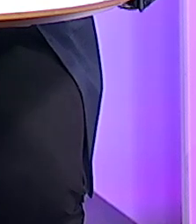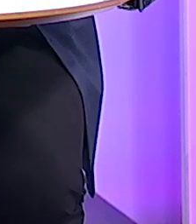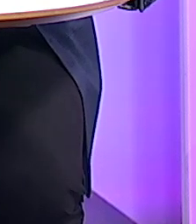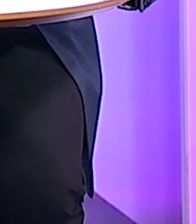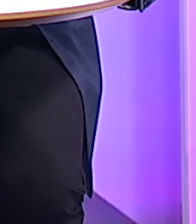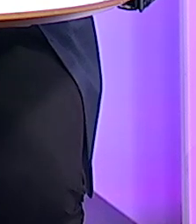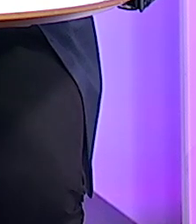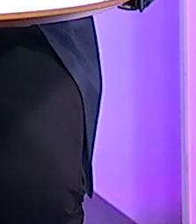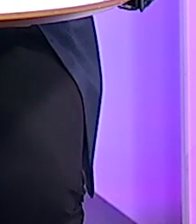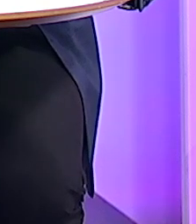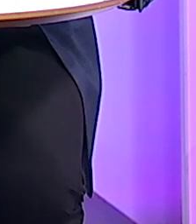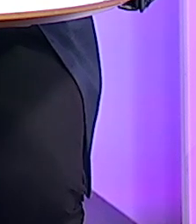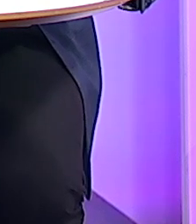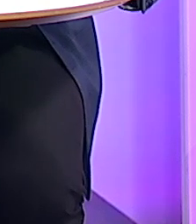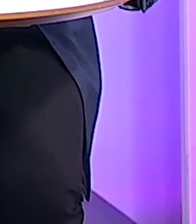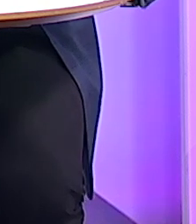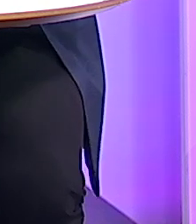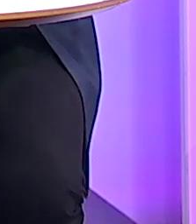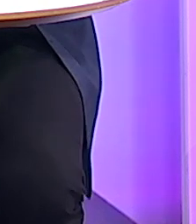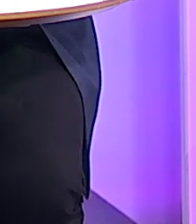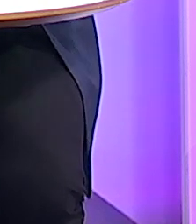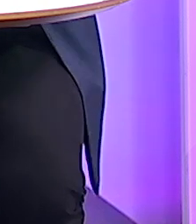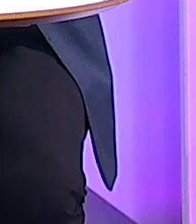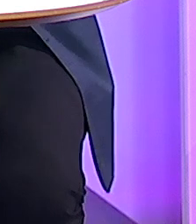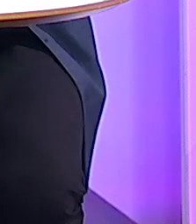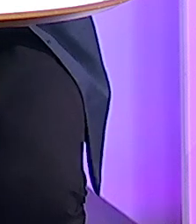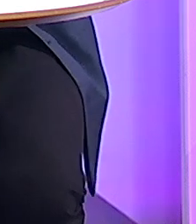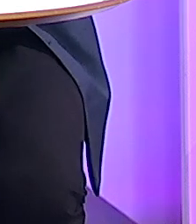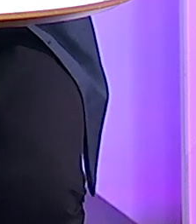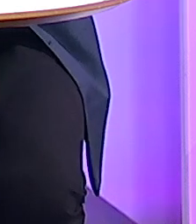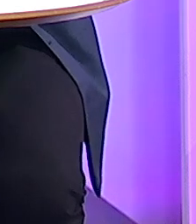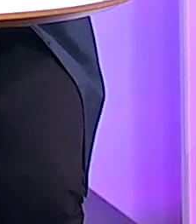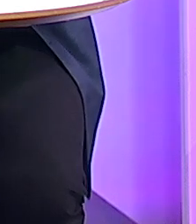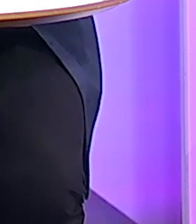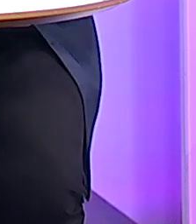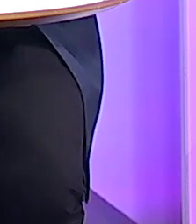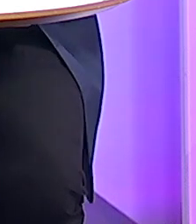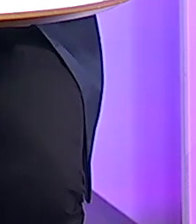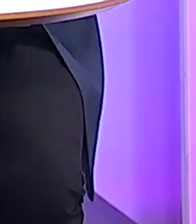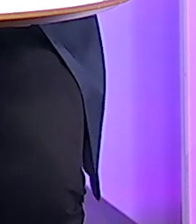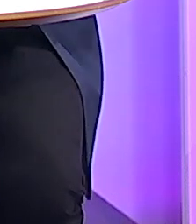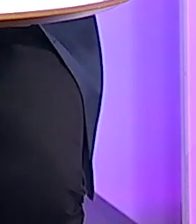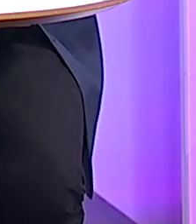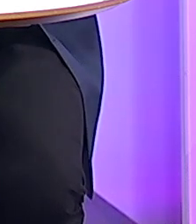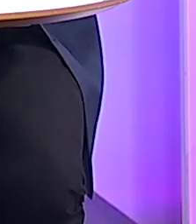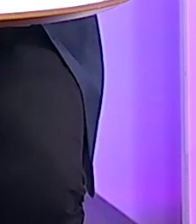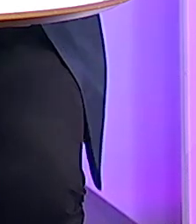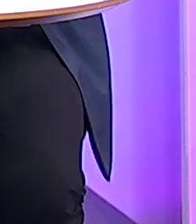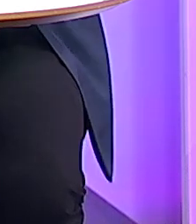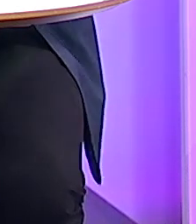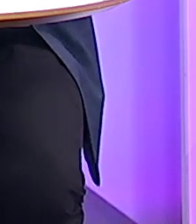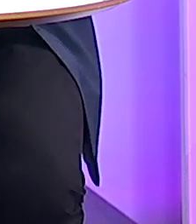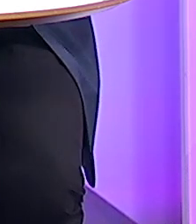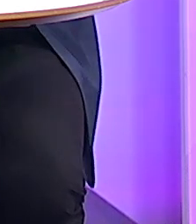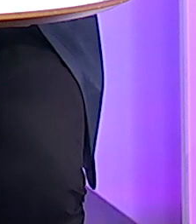persekitaran pengajaran dan pembelajaran dalam bahasa Inggeris, hasil dan matlamat mampan murid dalam pembelajaran bahasa Inggeris dan lain-lain lagi.